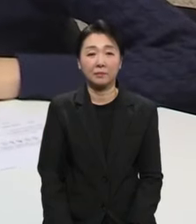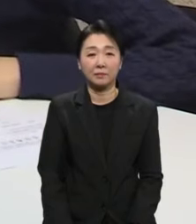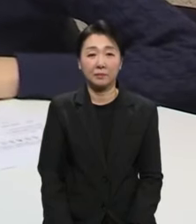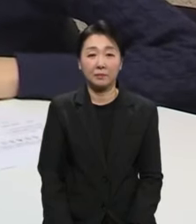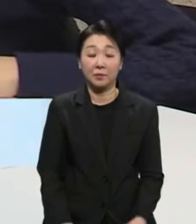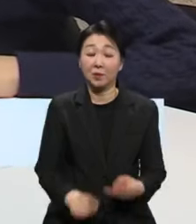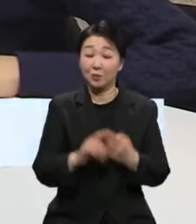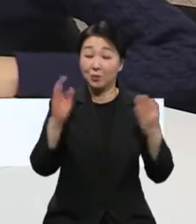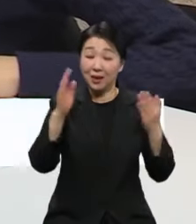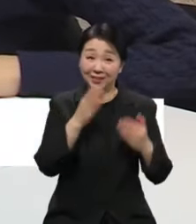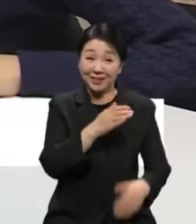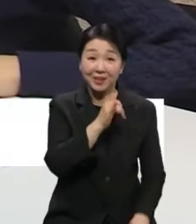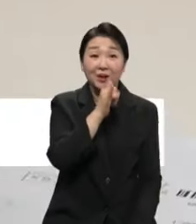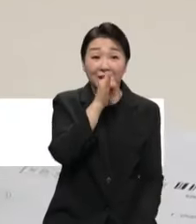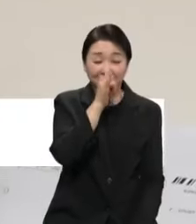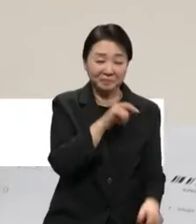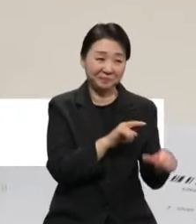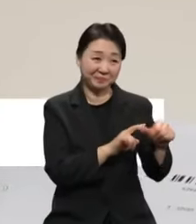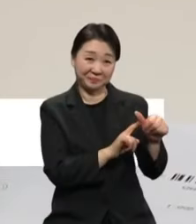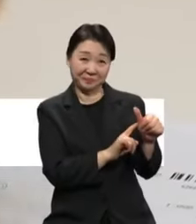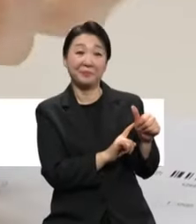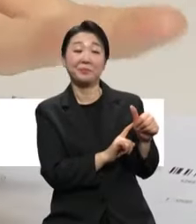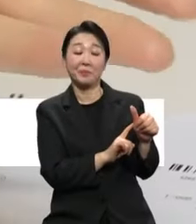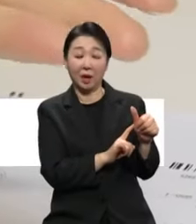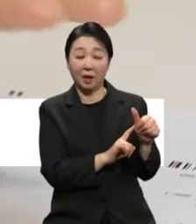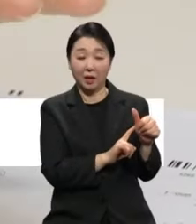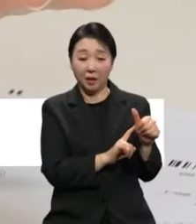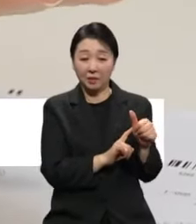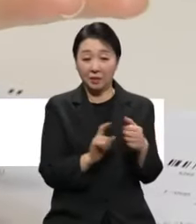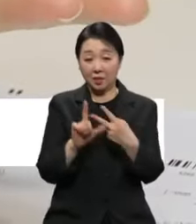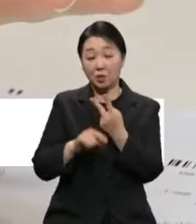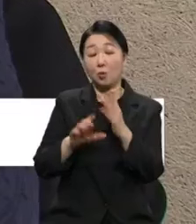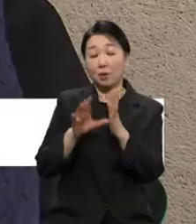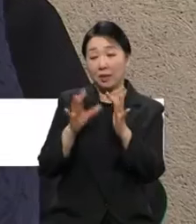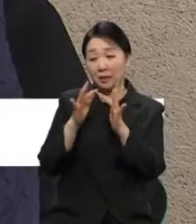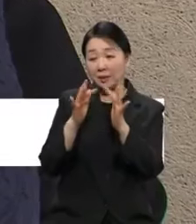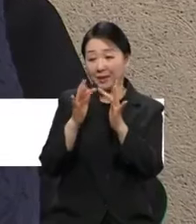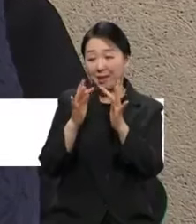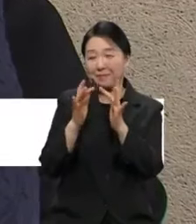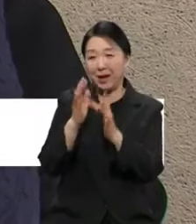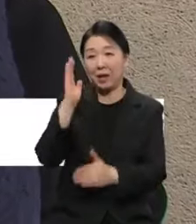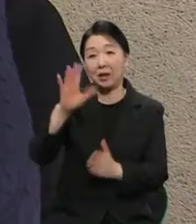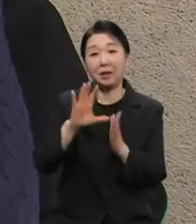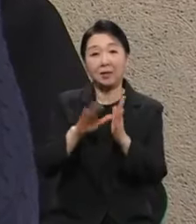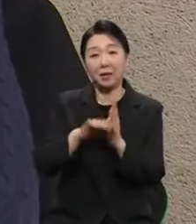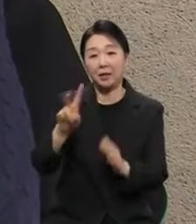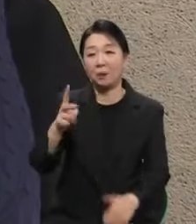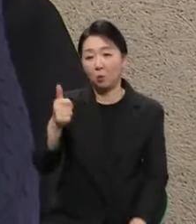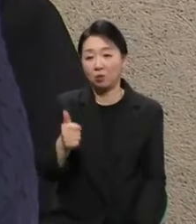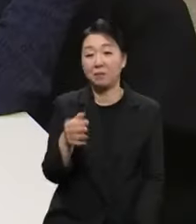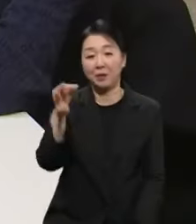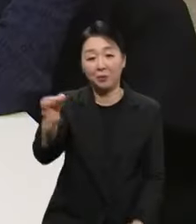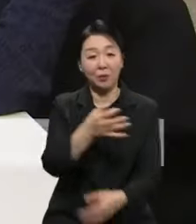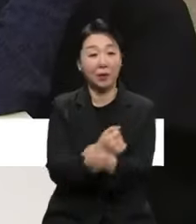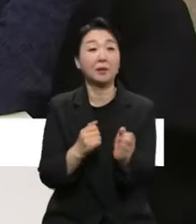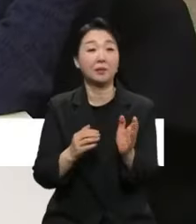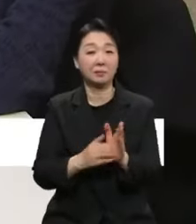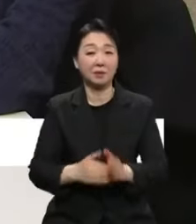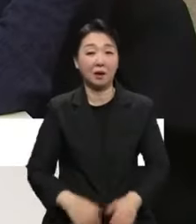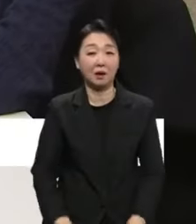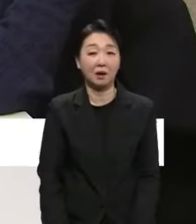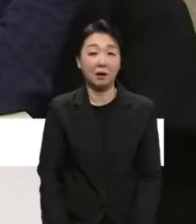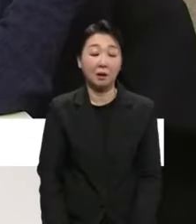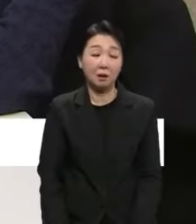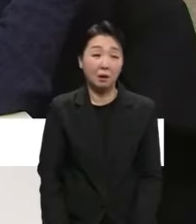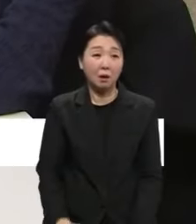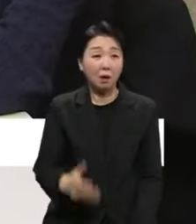중학생 자녀가 있는 A씨는 지난해 2월 온라인 화상과외 업체에 250만 원을 내고 계약을 했습니다. 18개월 수업을